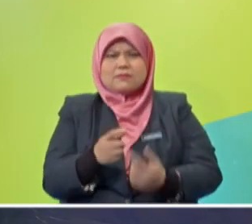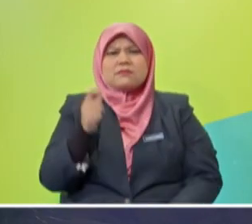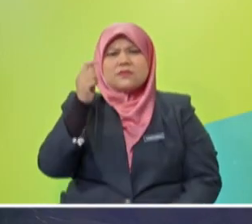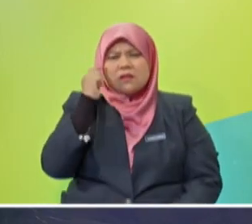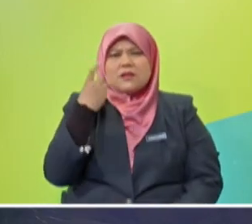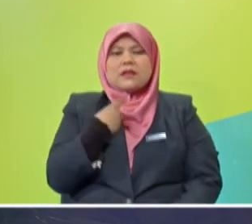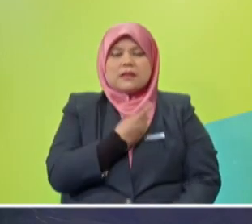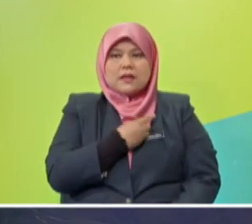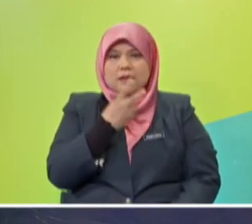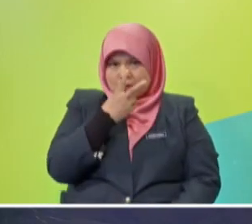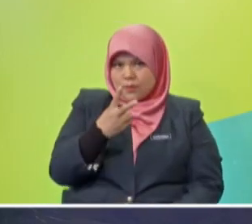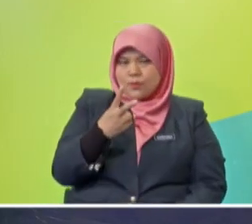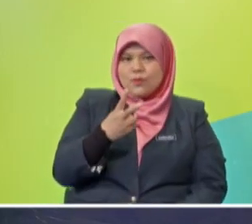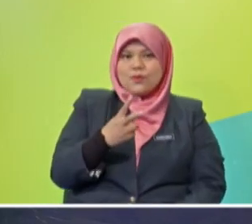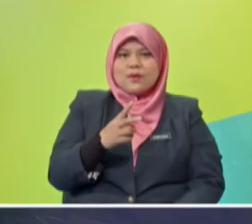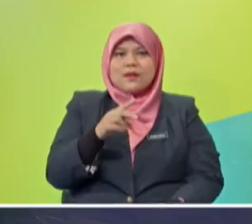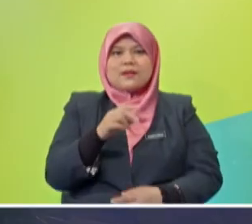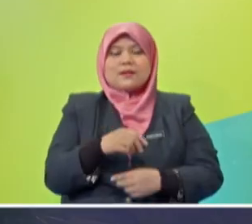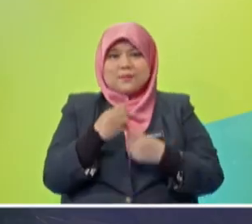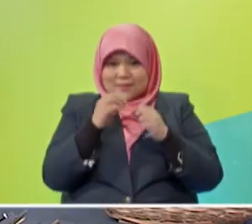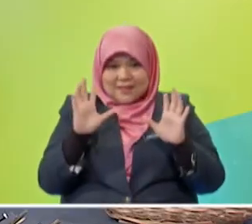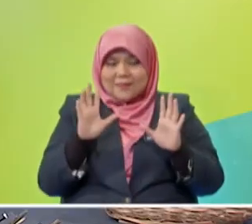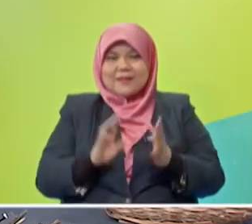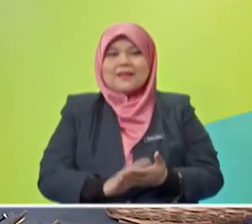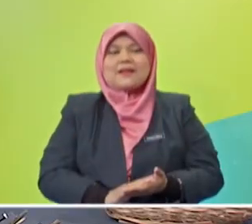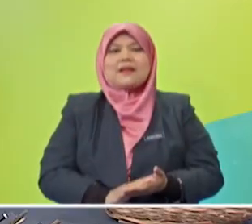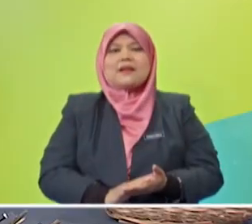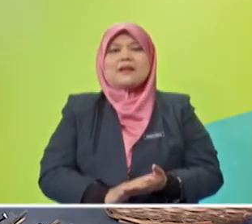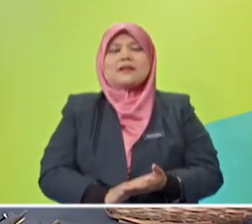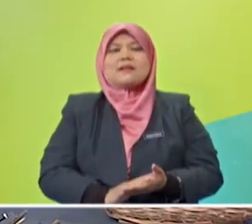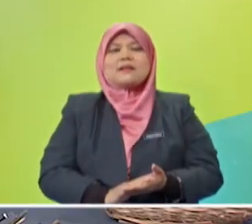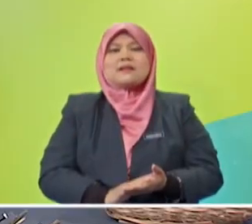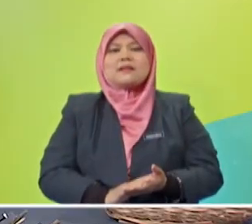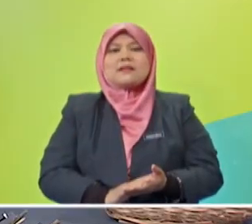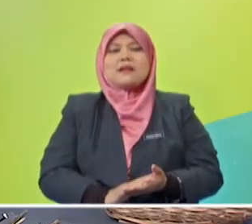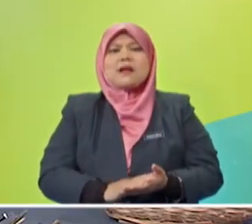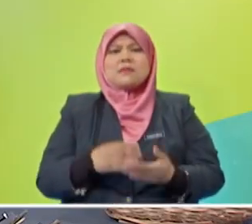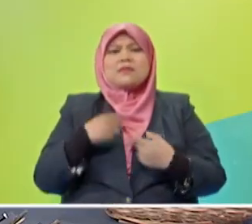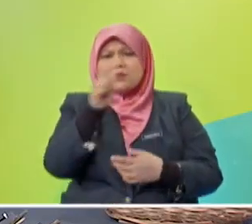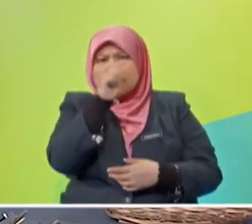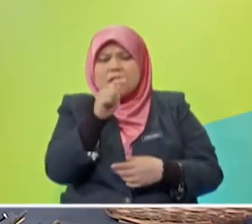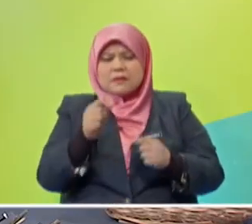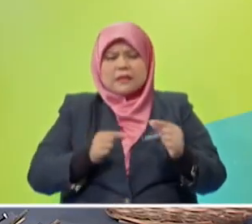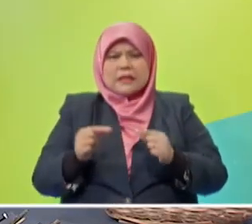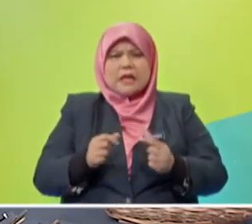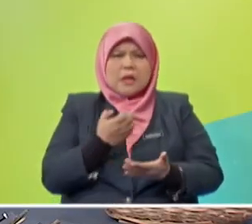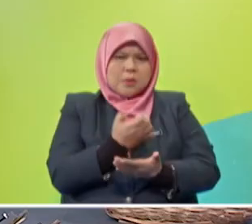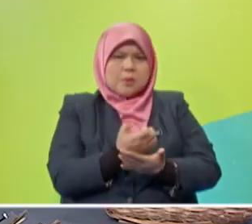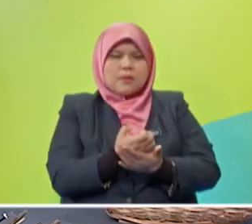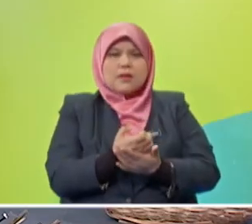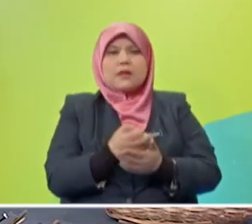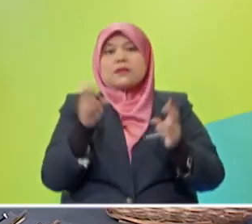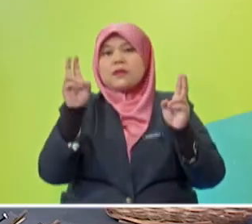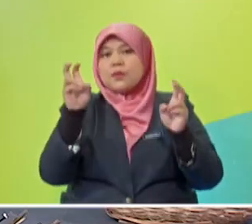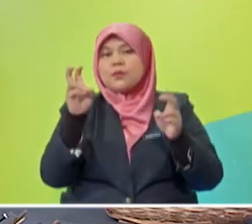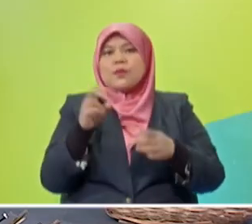ada buat gimmick sikit di mana Irfan tanya Cikgu, apakah kegiatan ekonomi yang berlaku di sini kan? Betul. Jadi untuk topik hari